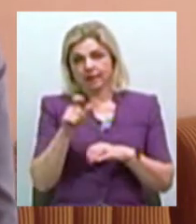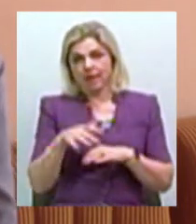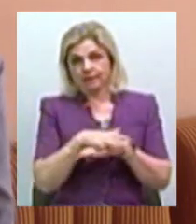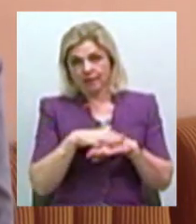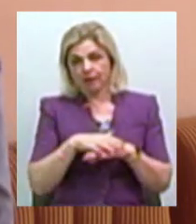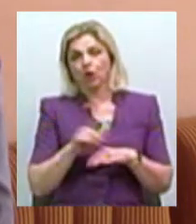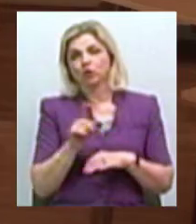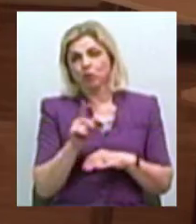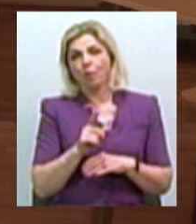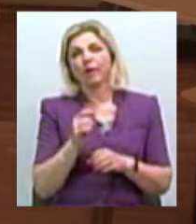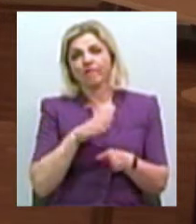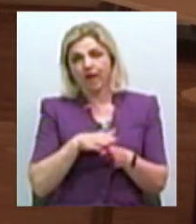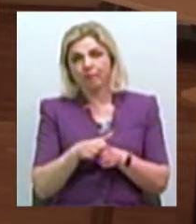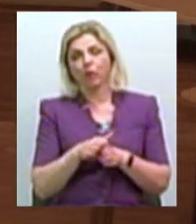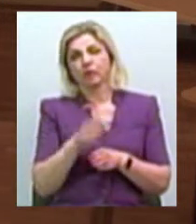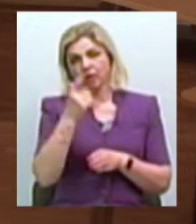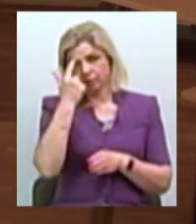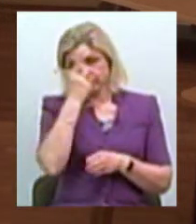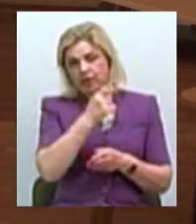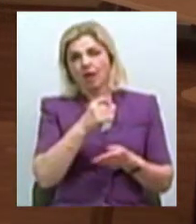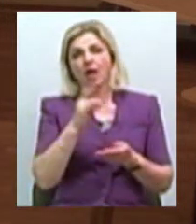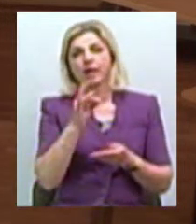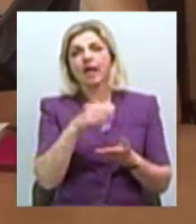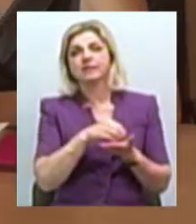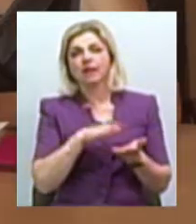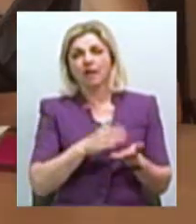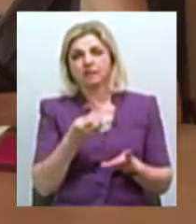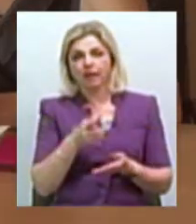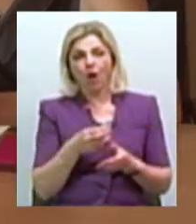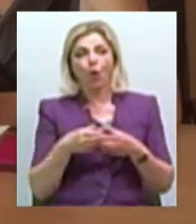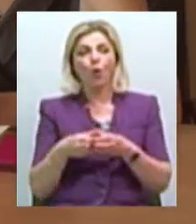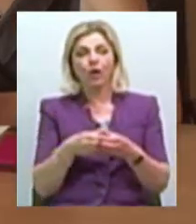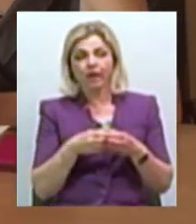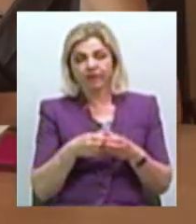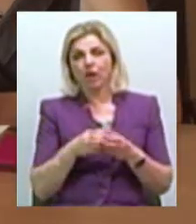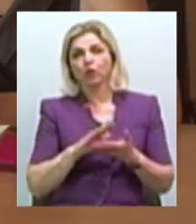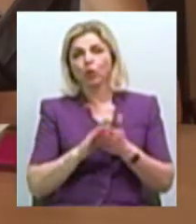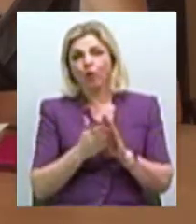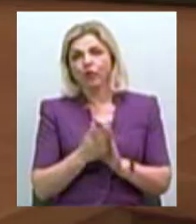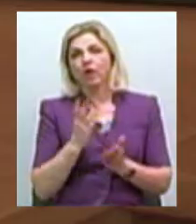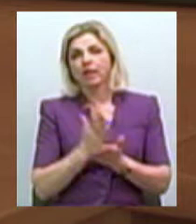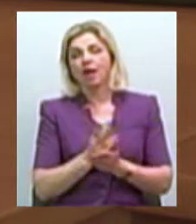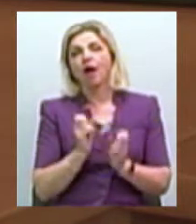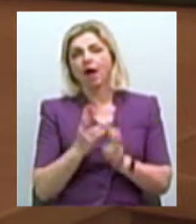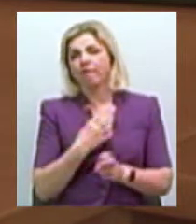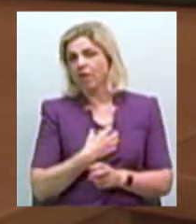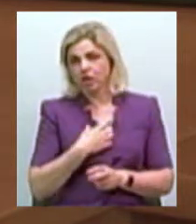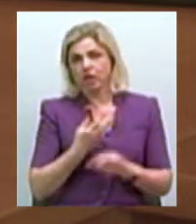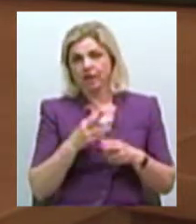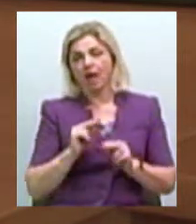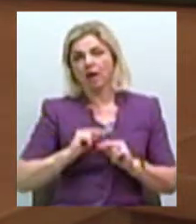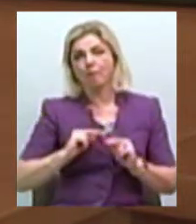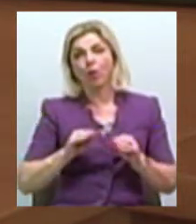повідомну реєстрацію. Колективний договір є настольною книгою як для роботодавця, так і для працівників, тому що в